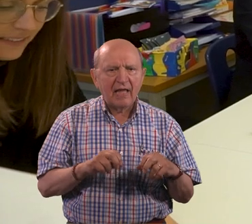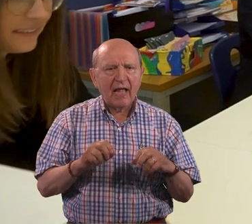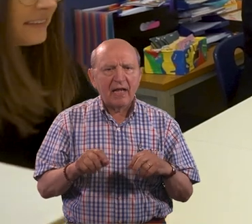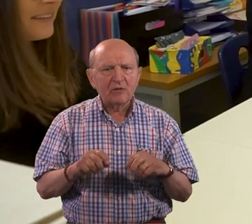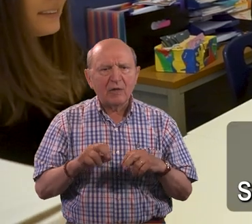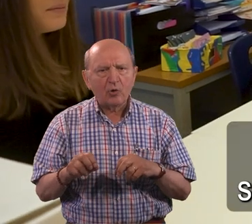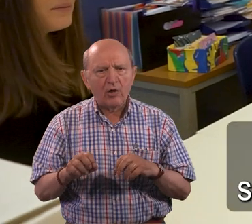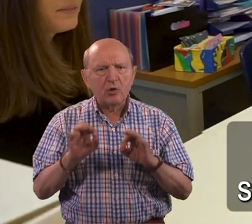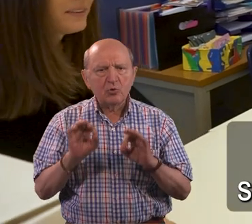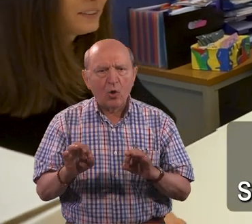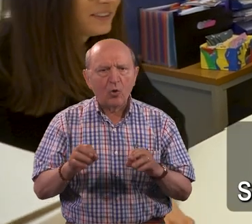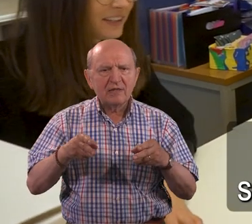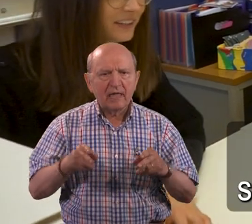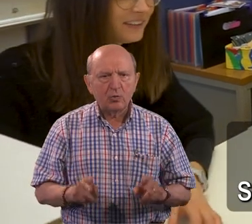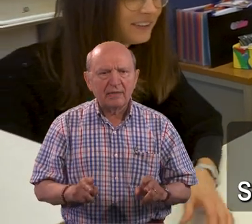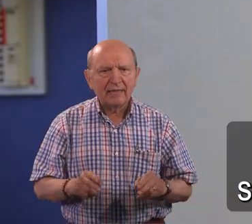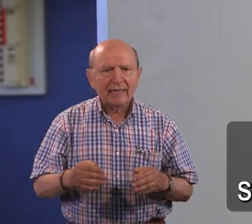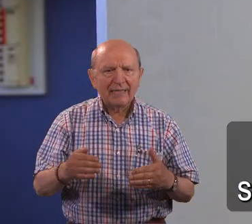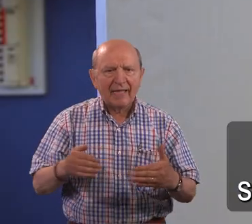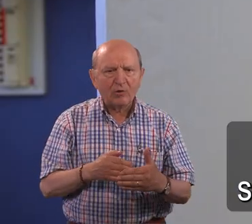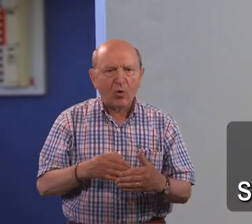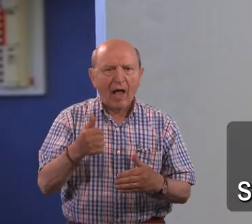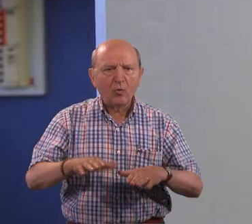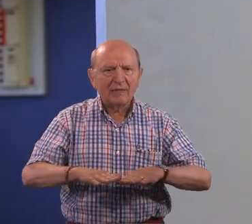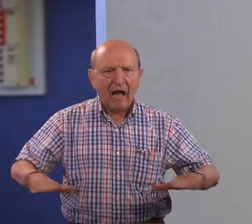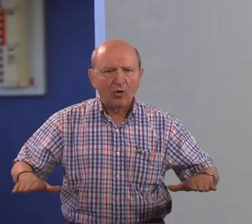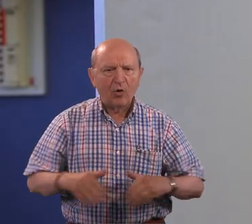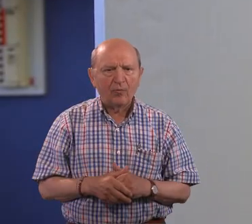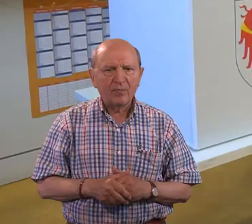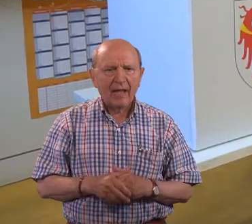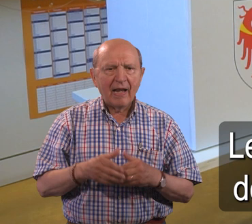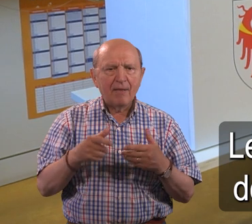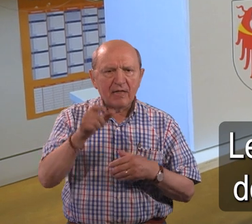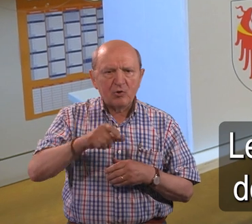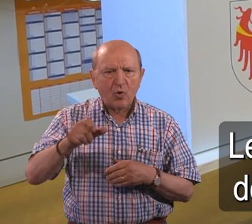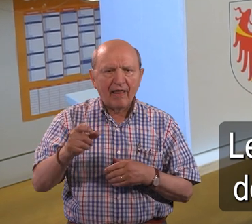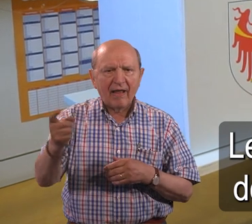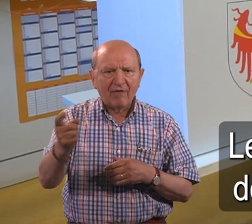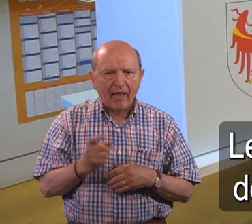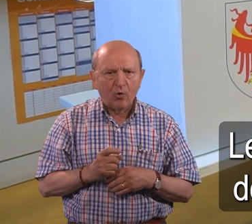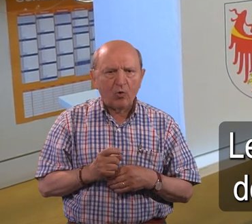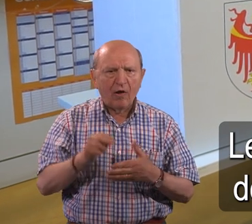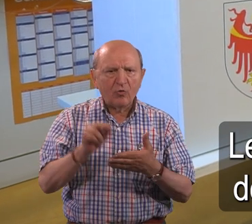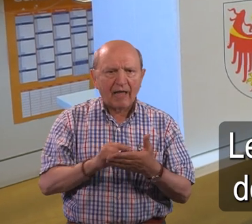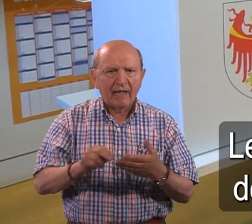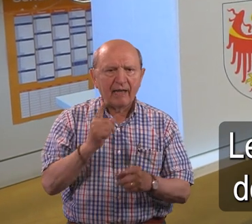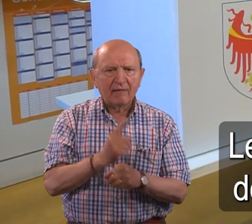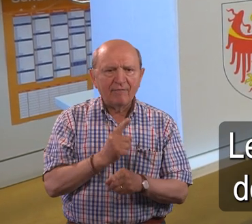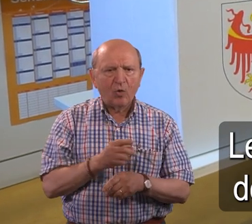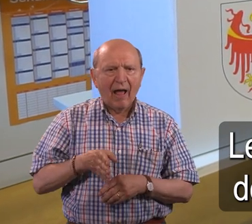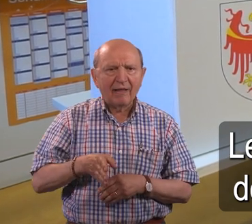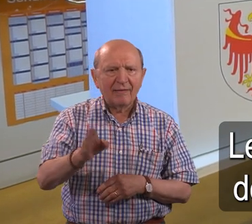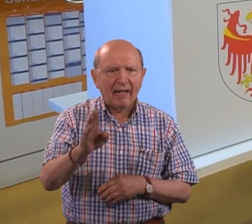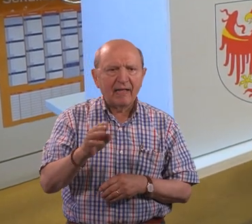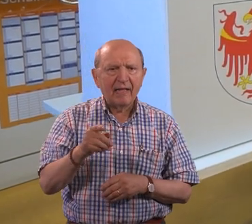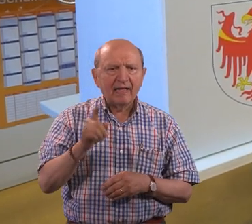le scriutatrici gli scrutatori sono seduti dietro a un tavolo le persone che vogliono votare devono andare